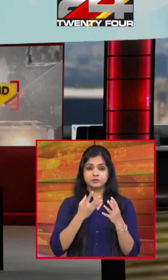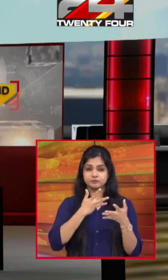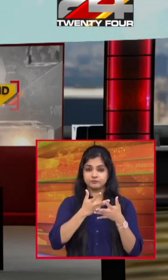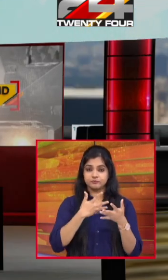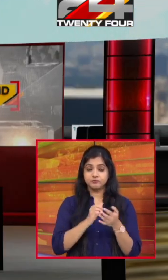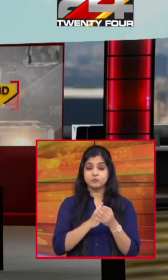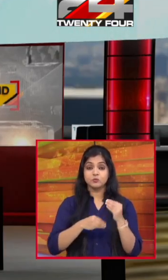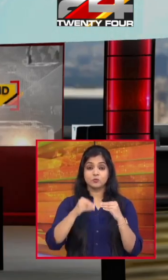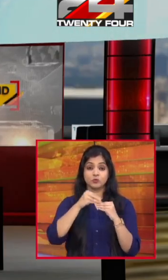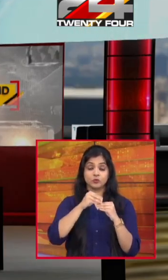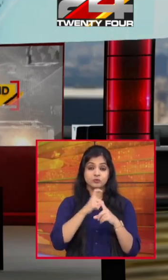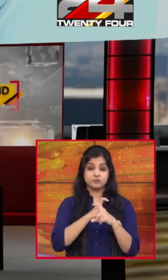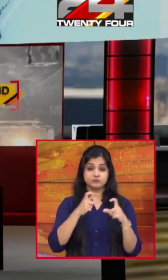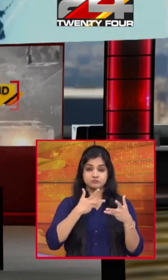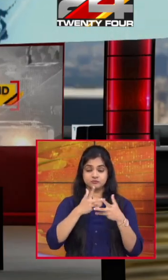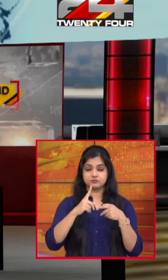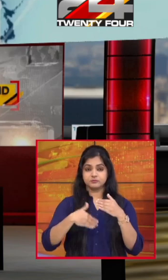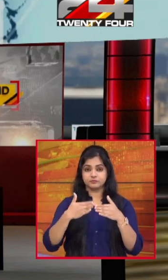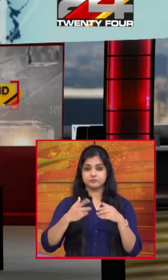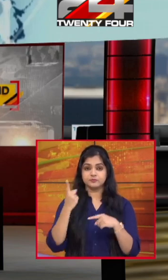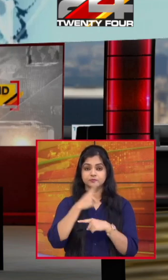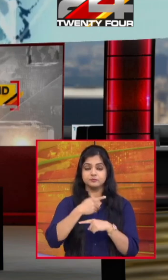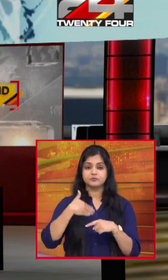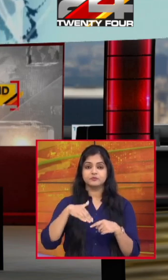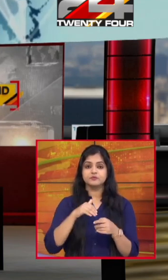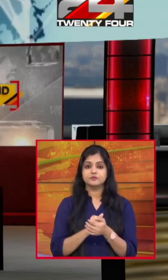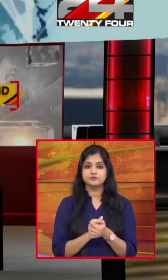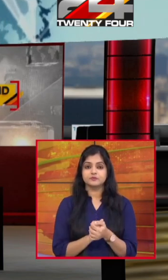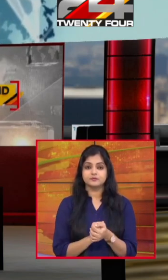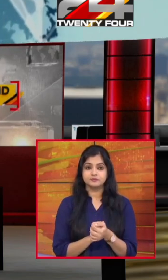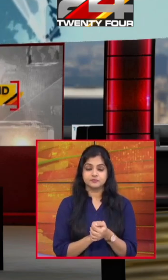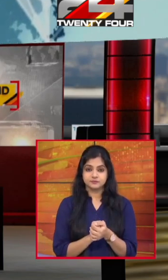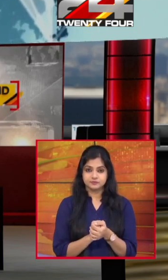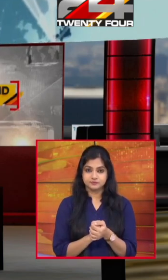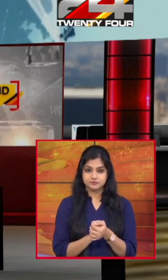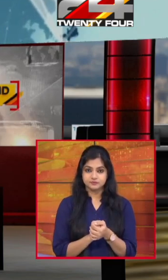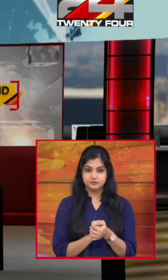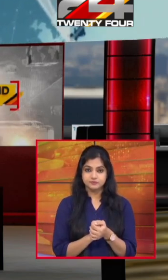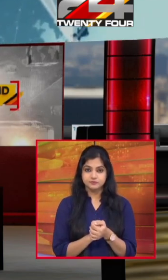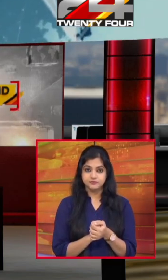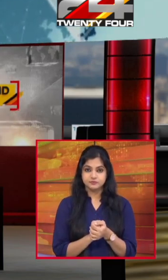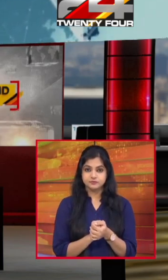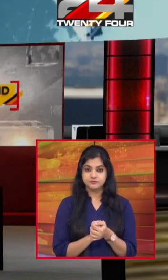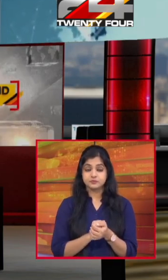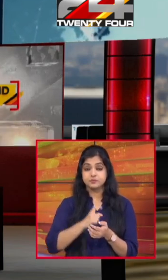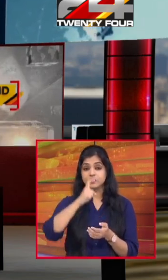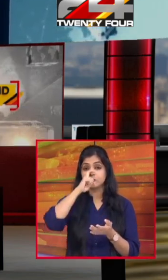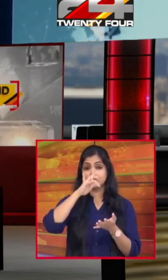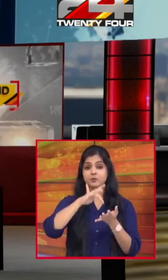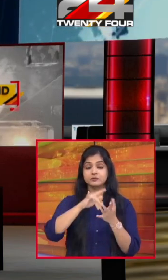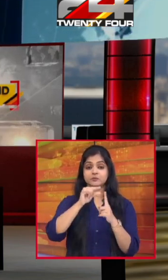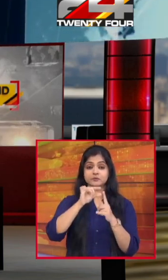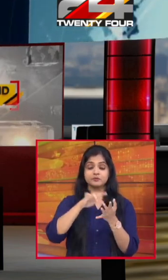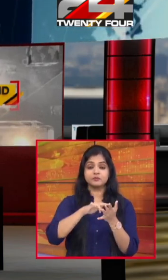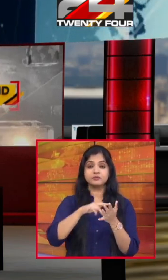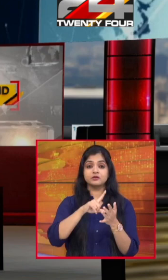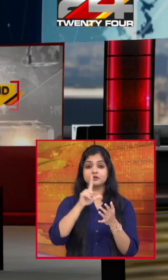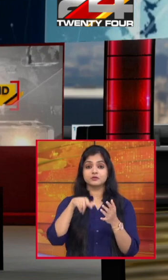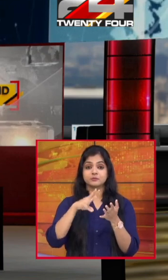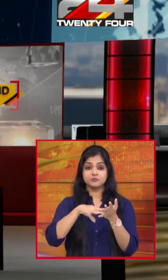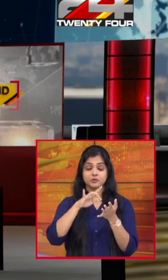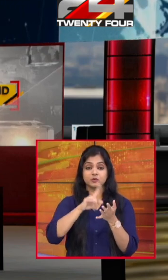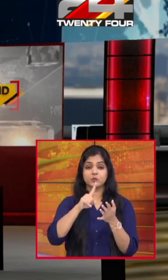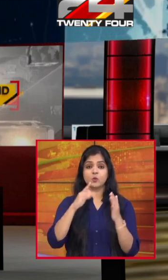വിശദമായ കൂടിക്കാഴ്ച അടുത്ത ദിവസം നടക്കുമെന്നാണ് വിവരം. കോഴിക്കോട് നിന്ന് അർജുൻ മട്ടന്നൂരാണ് വിശദാംശങ്ങൾ നൽകിയത്. കോട്ടയം പാമ്പാടി 7-ാം മൈലിൽ